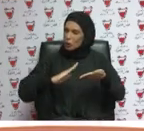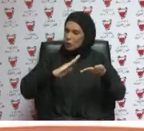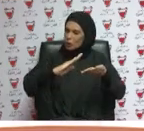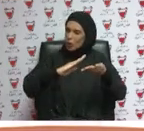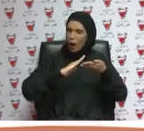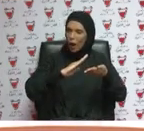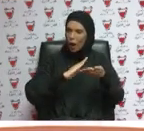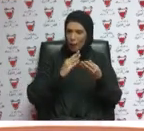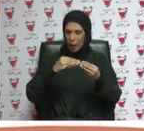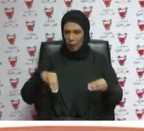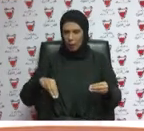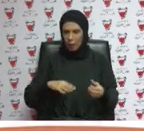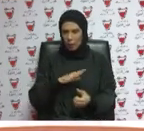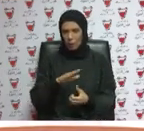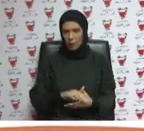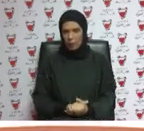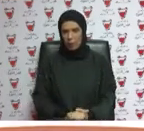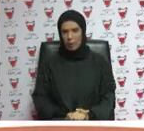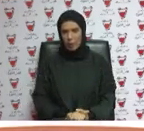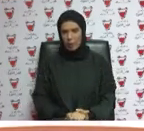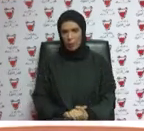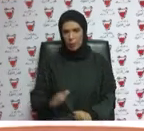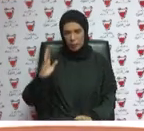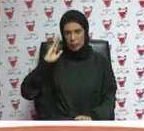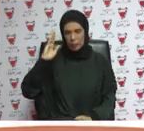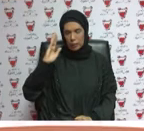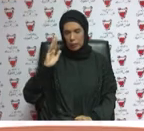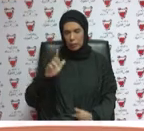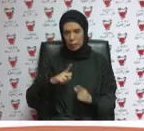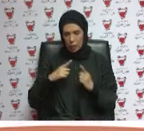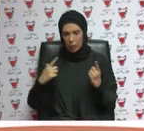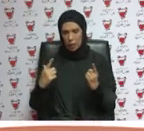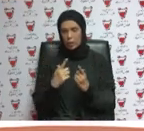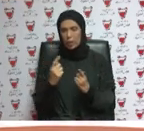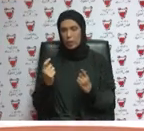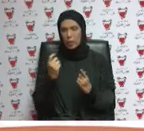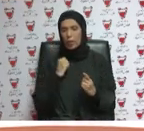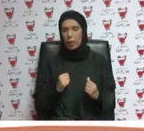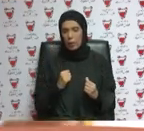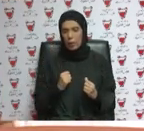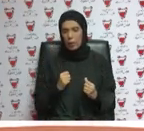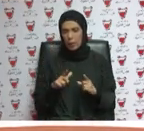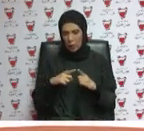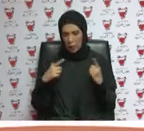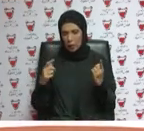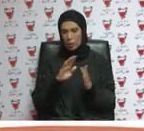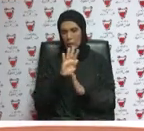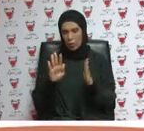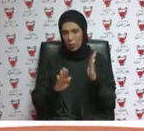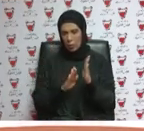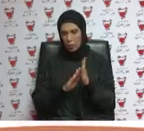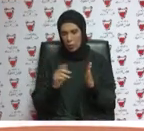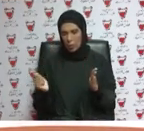هذه الأزمة. معالي الرئيس كل الشكر للجنة اللجنة المالية واللجنة التشريعية على